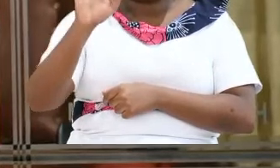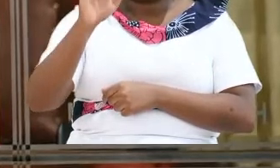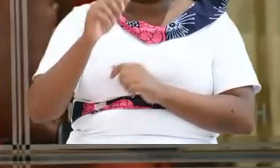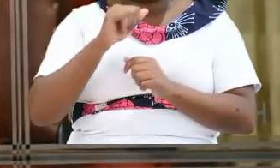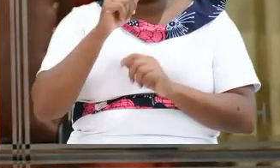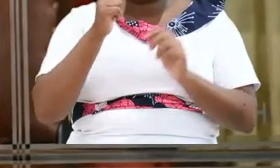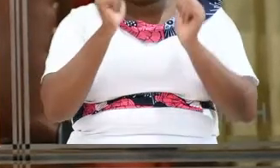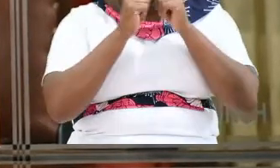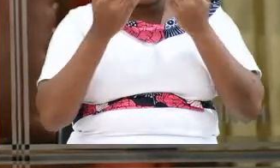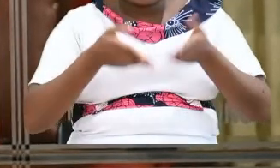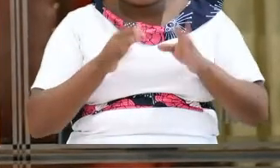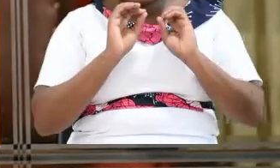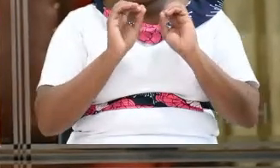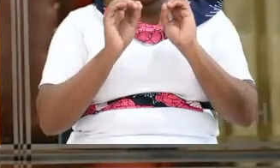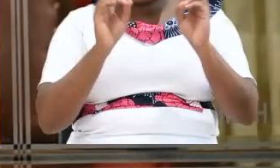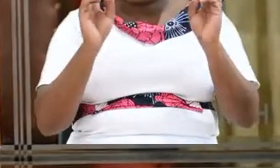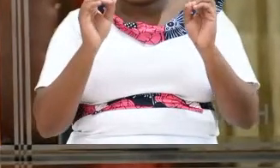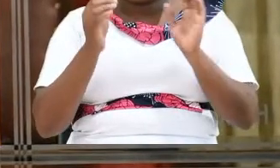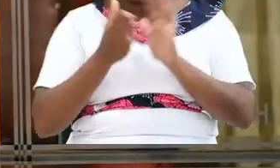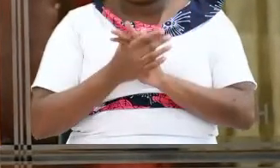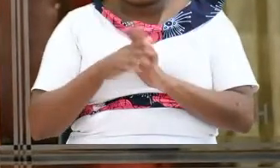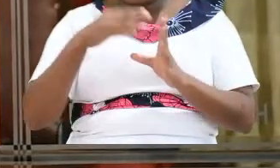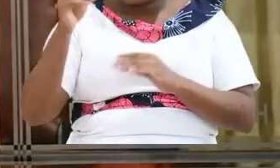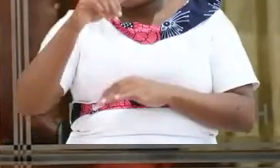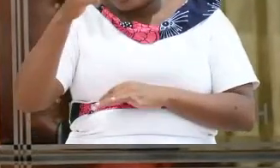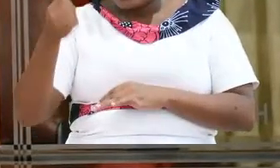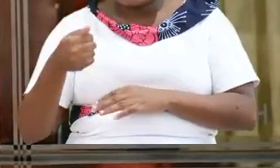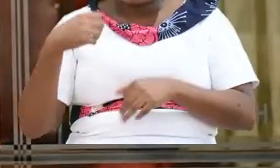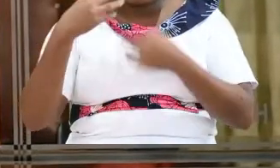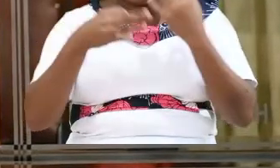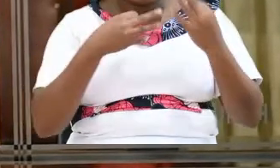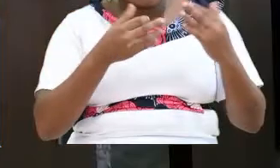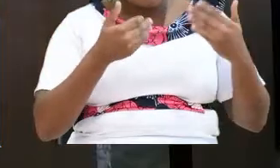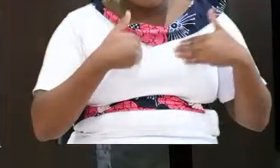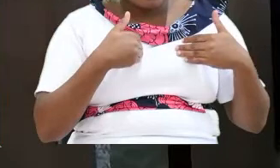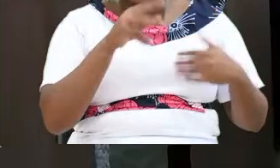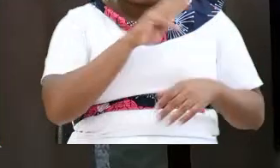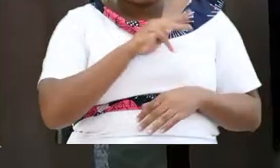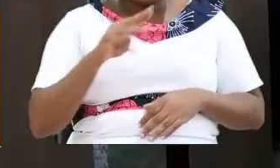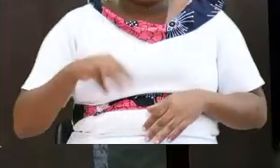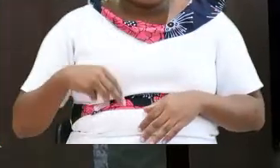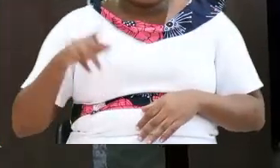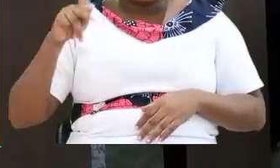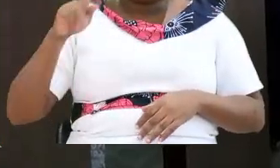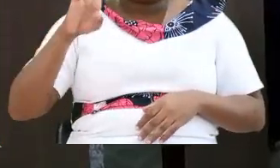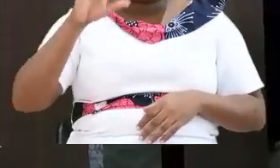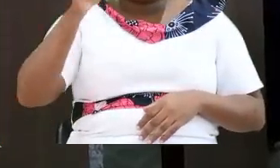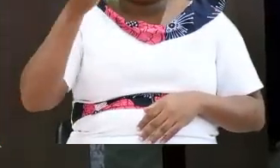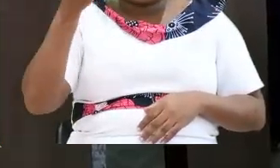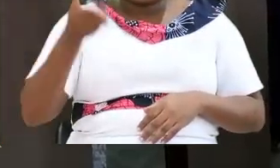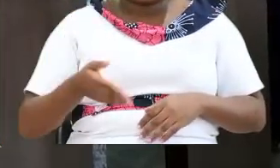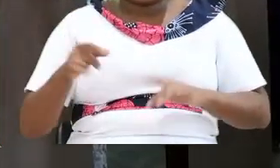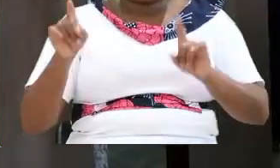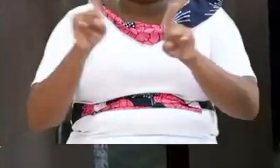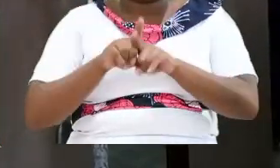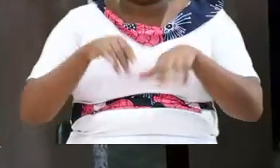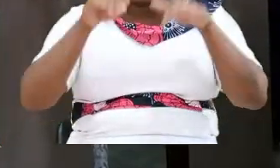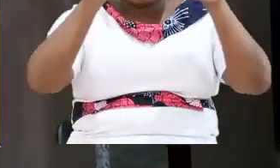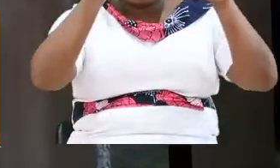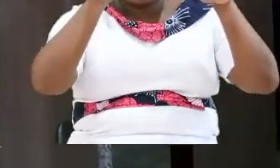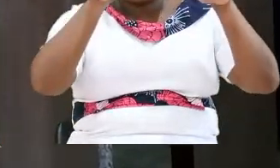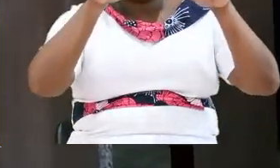sisi, alienda Makadara kwa sababu kuna mission ya presbytery pale, kuna induction ya